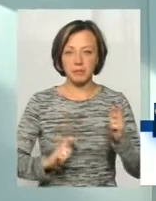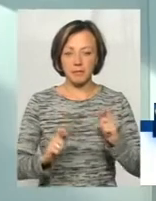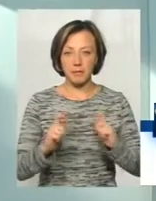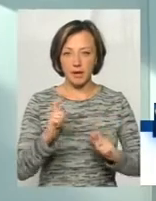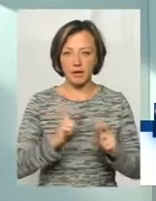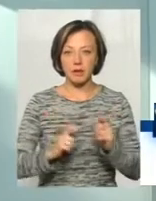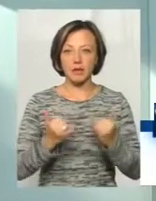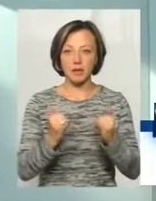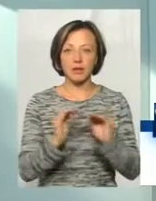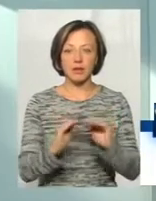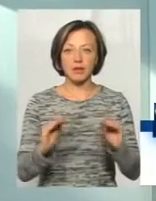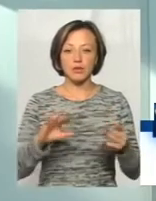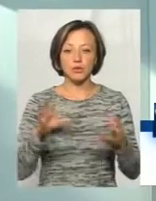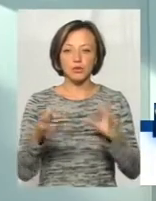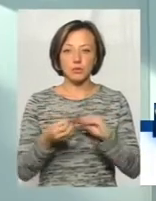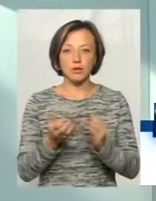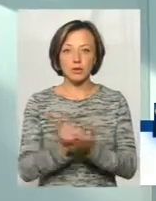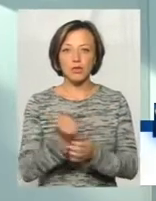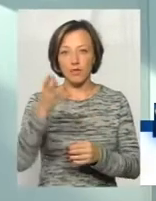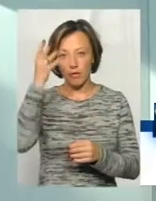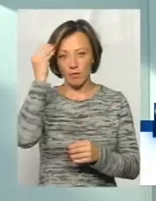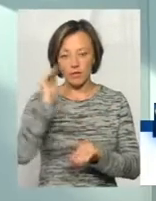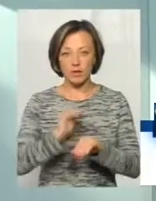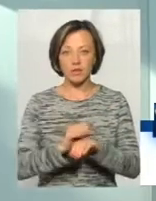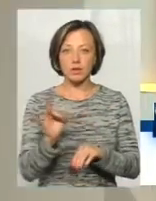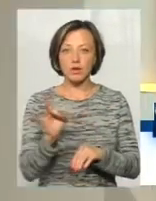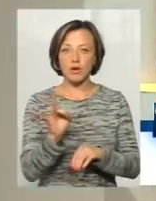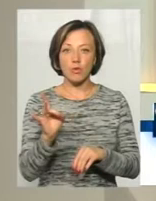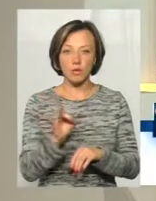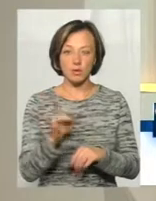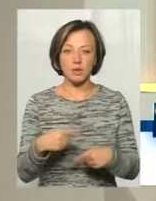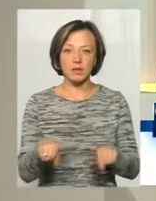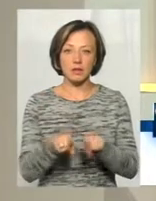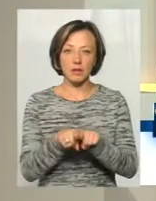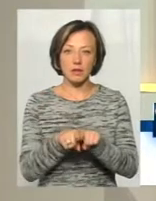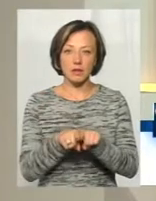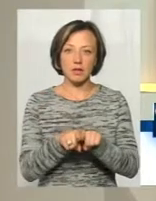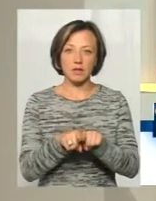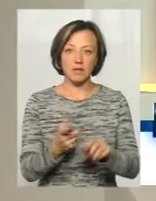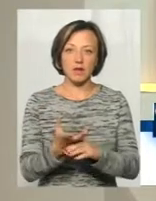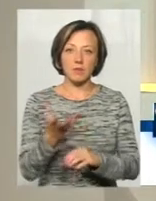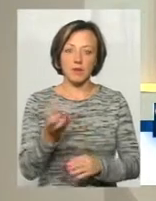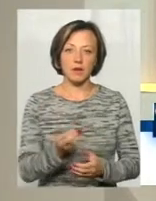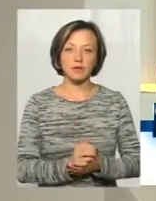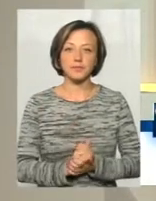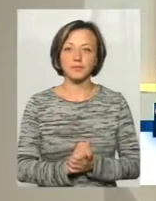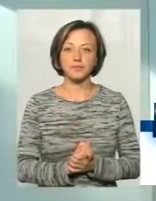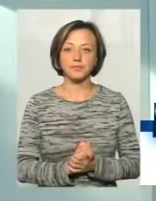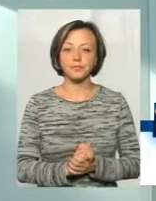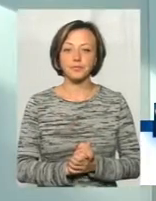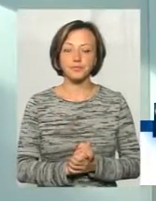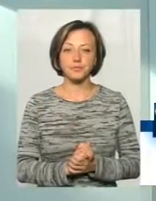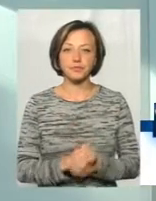то до сукупного доходу враховуються фактичні розміри таких виплат. Тому тут ми не